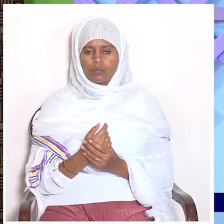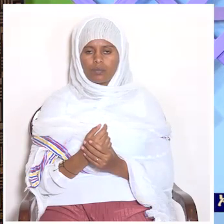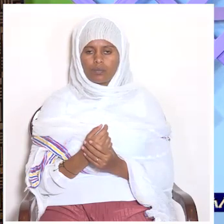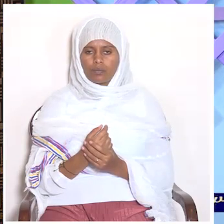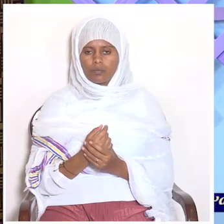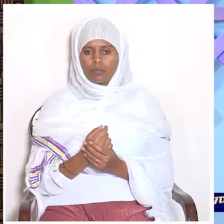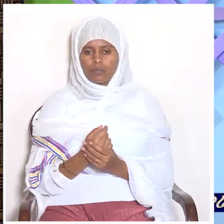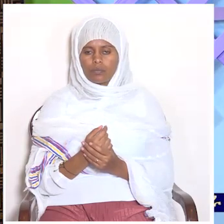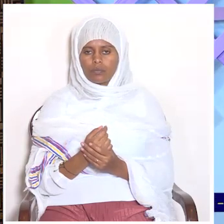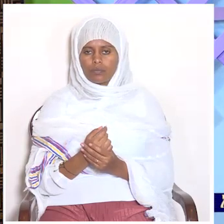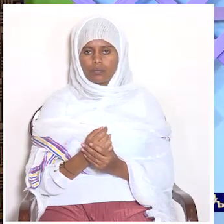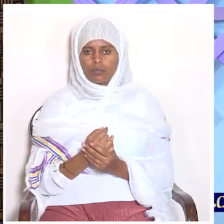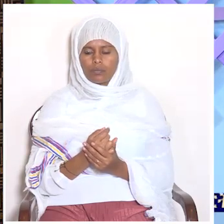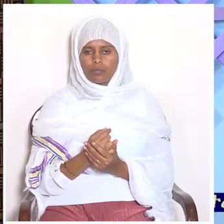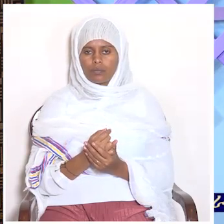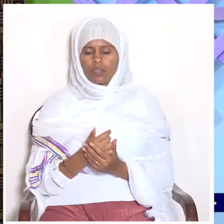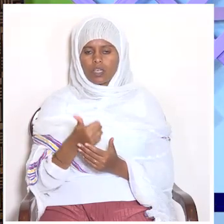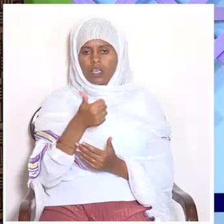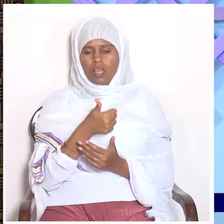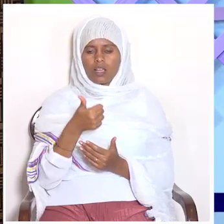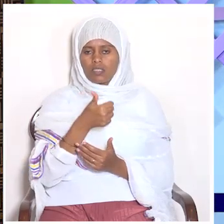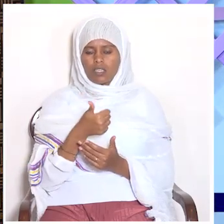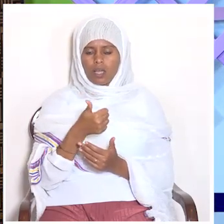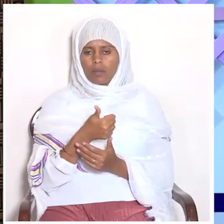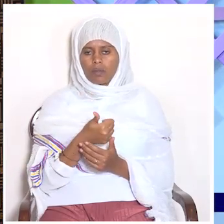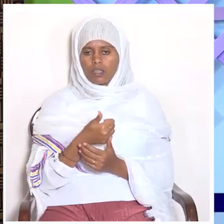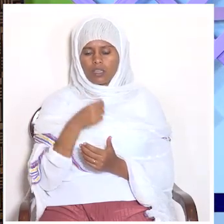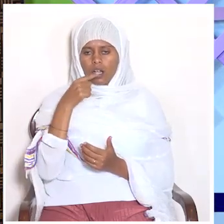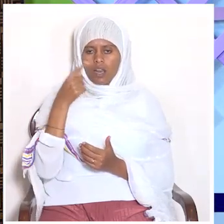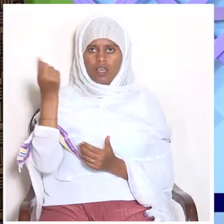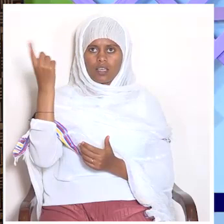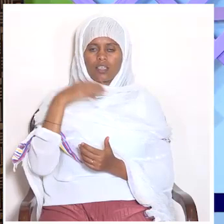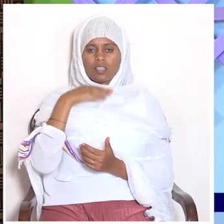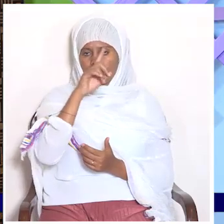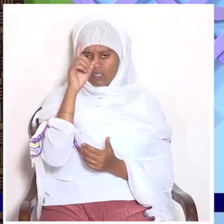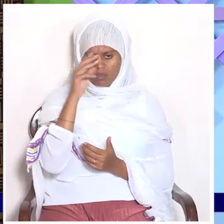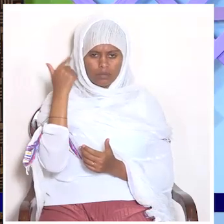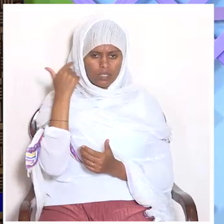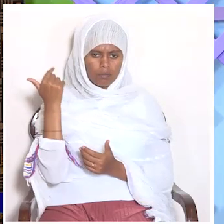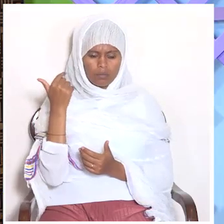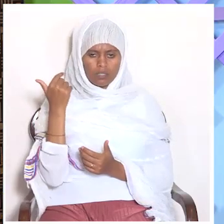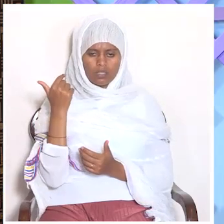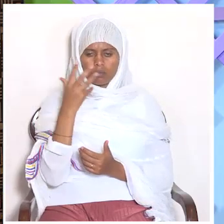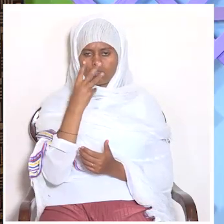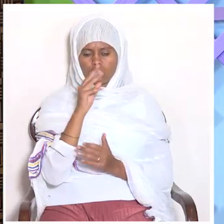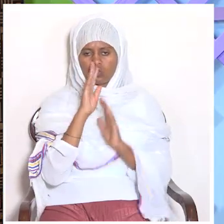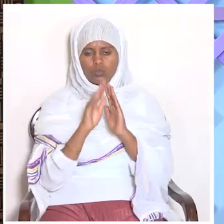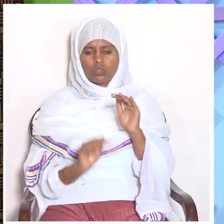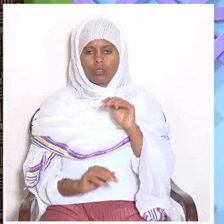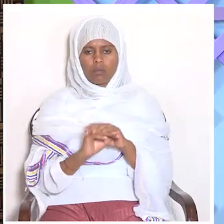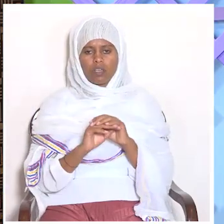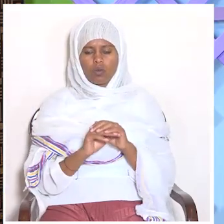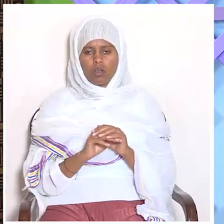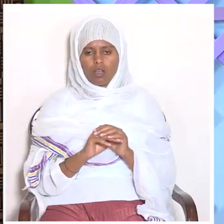انه وسوف سبعت قالا لمريم إرسابيت إبر مالتي إرسابيت قال لك بسنجل نسمعت ملع منفذ